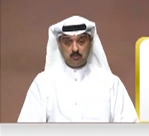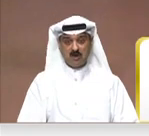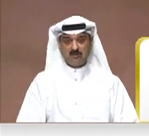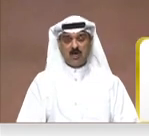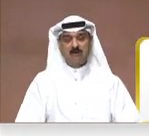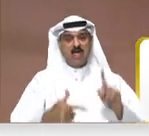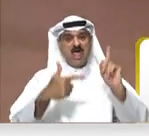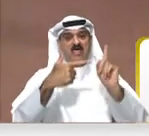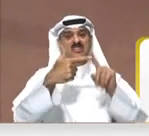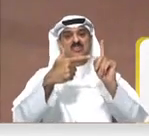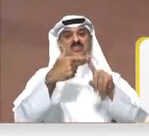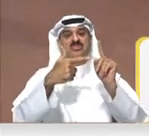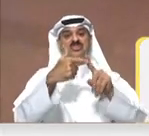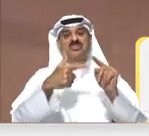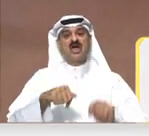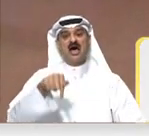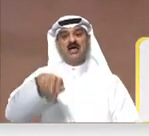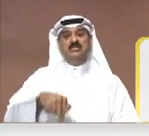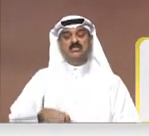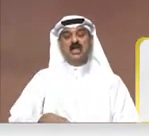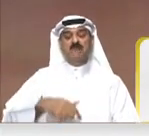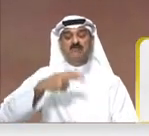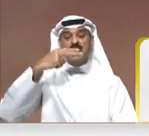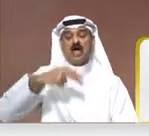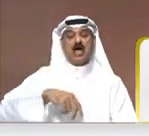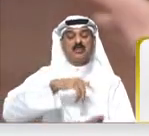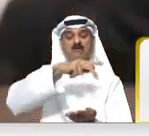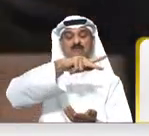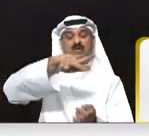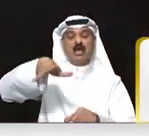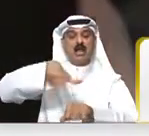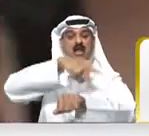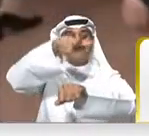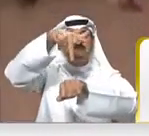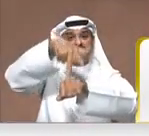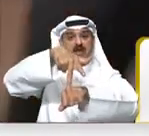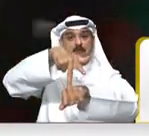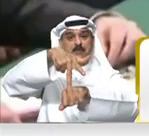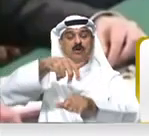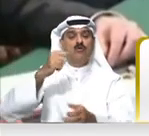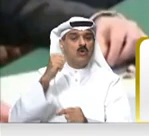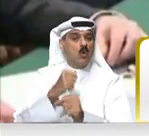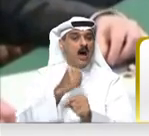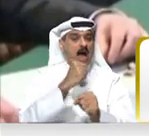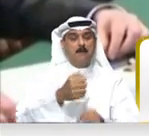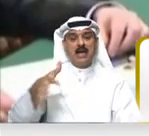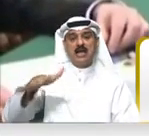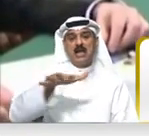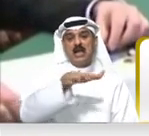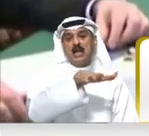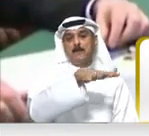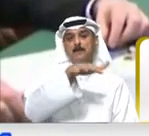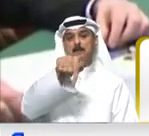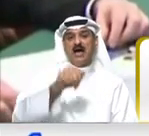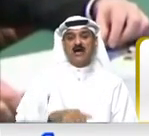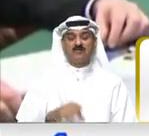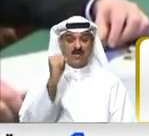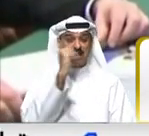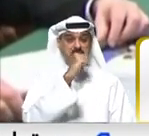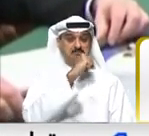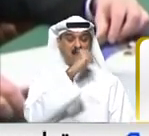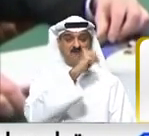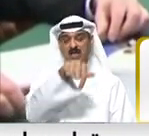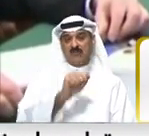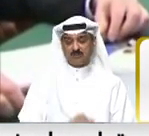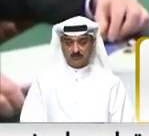الصيانة الروتينية الفلبينية والعمليات البحرية بالقرب من سكند توماس شول.